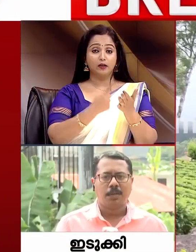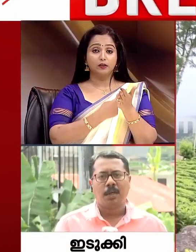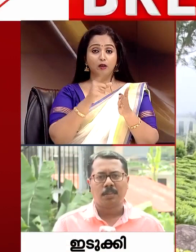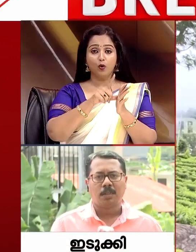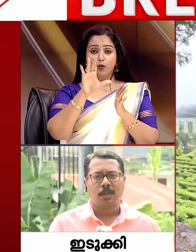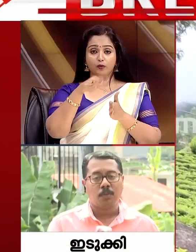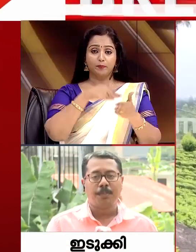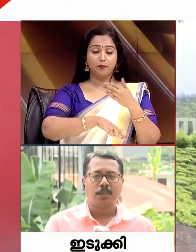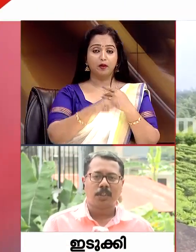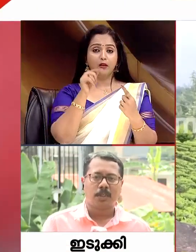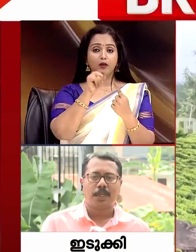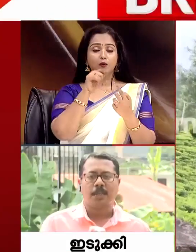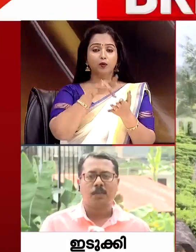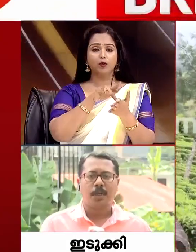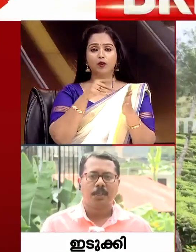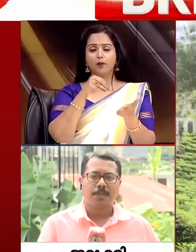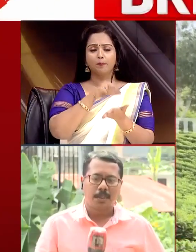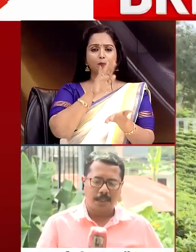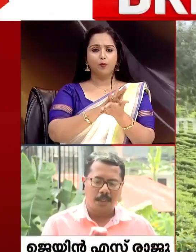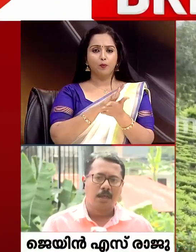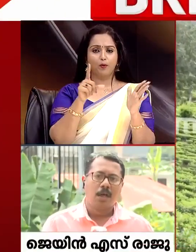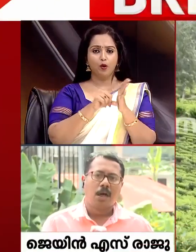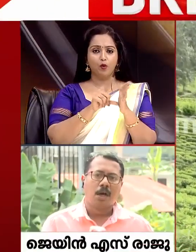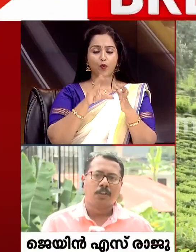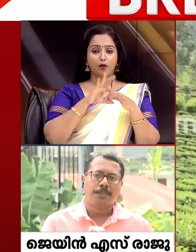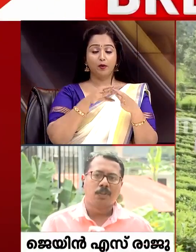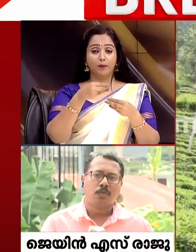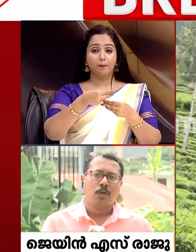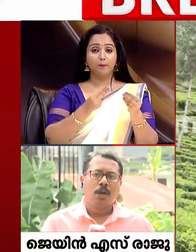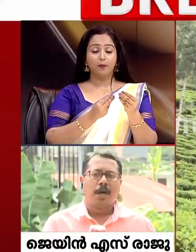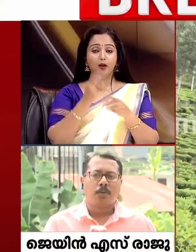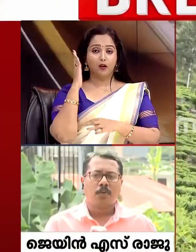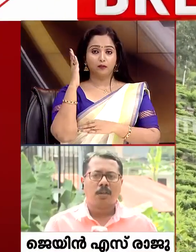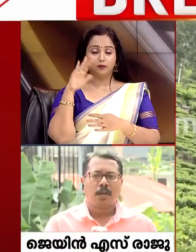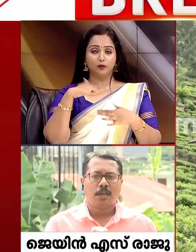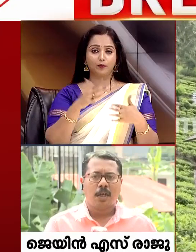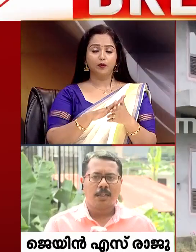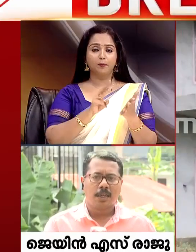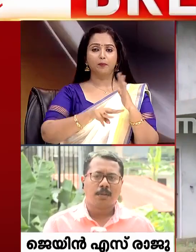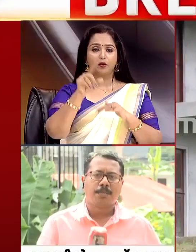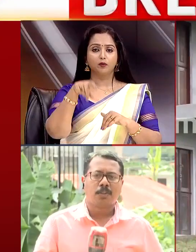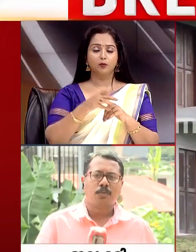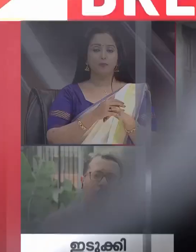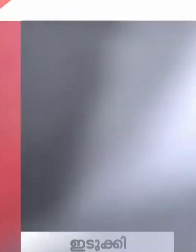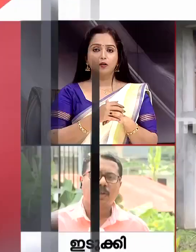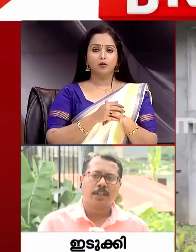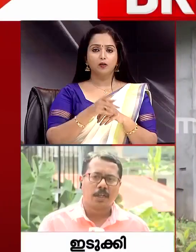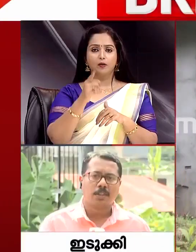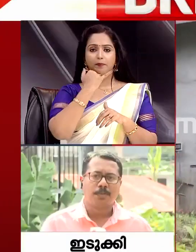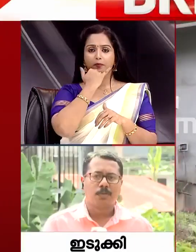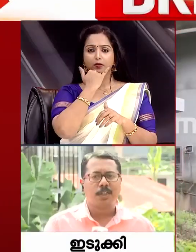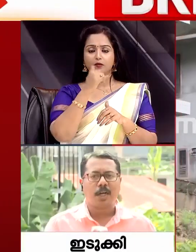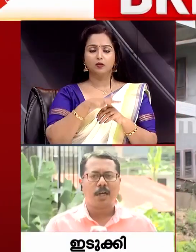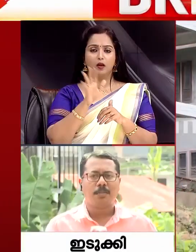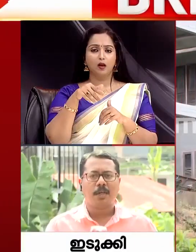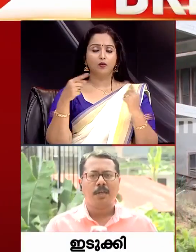അല്ലെങ്കിൽ ഭൂപതിവ് ചട്ട ഭേദഗതിയുമായി ബന്ധപ്പെട്ട ബില്ല് അവതരിപ്പിച്ചിരുന്നു. മാത്യു കുഴൽനാടൻ ഇതിനെ ക്രമപ്രശ്നം ഉന്നയിച്ചുകൊണ്ട് എതിർക്കാൻ